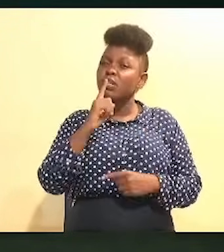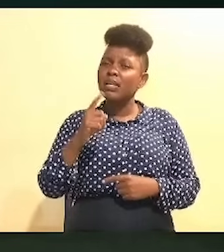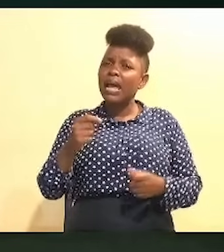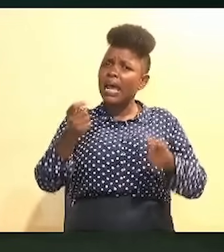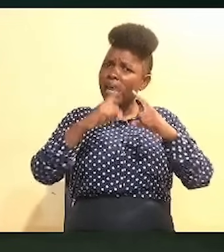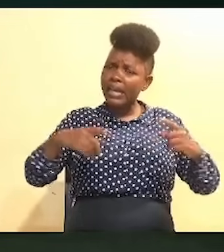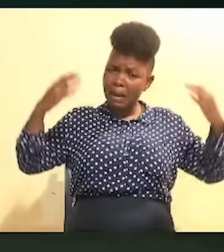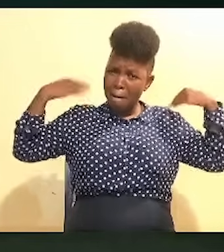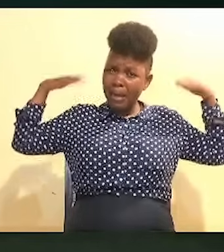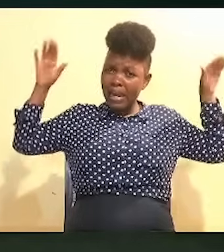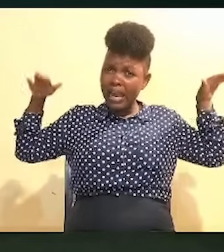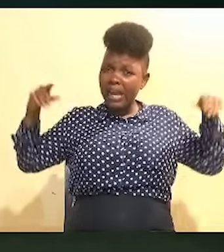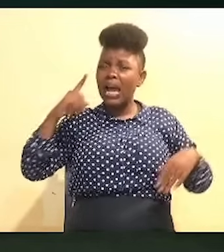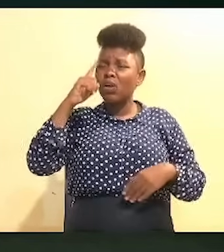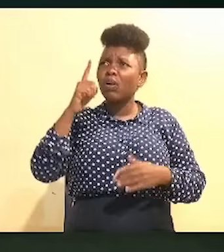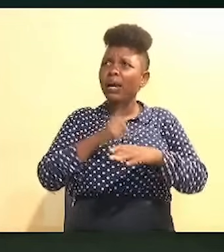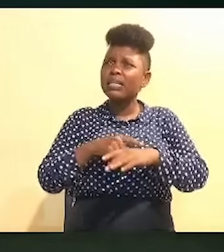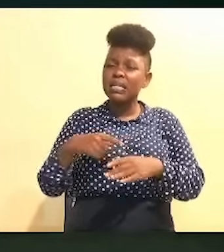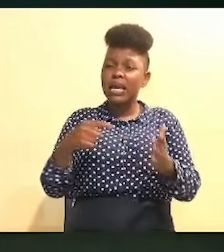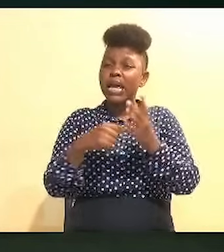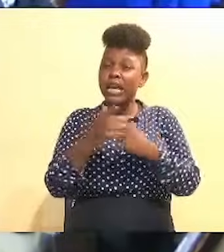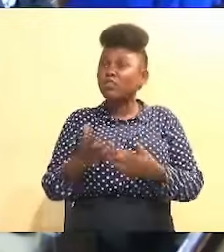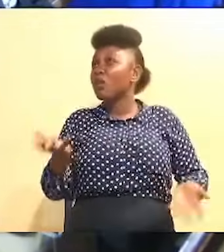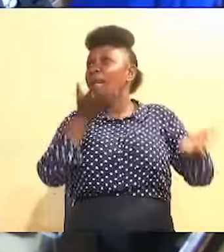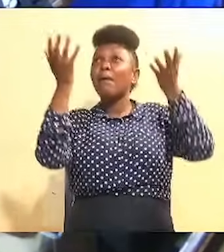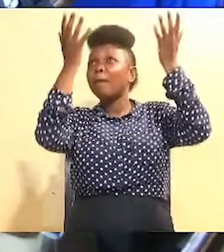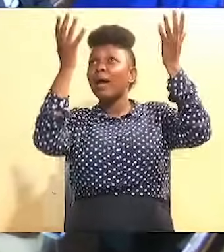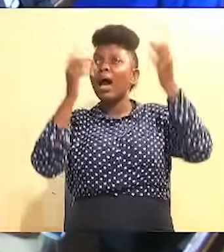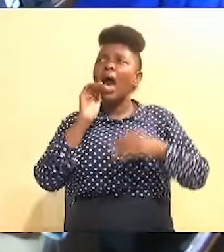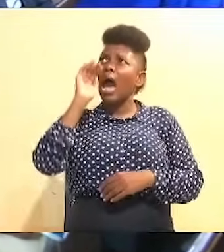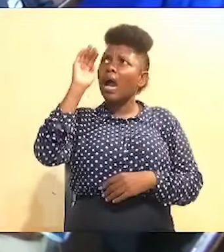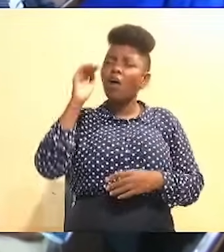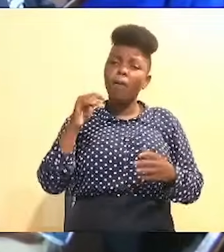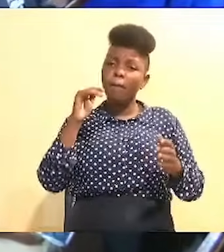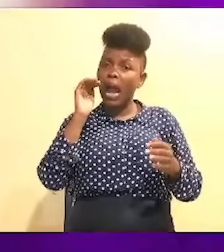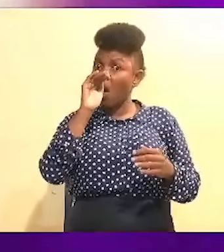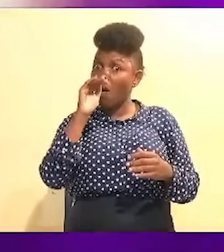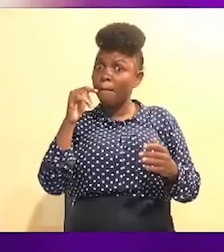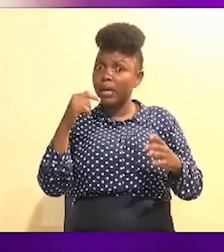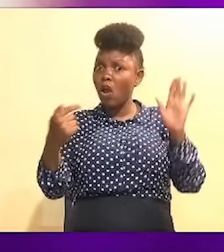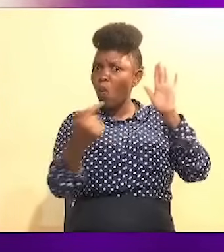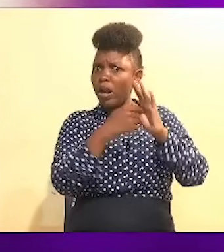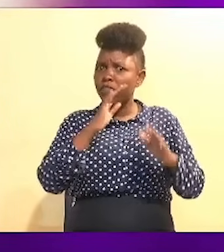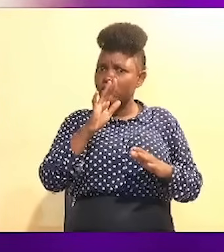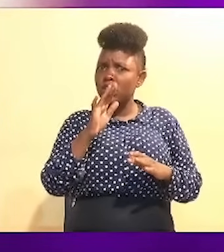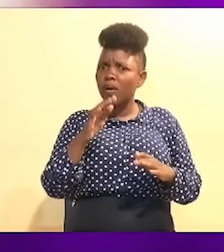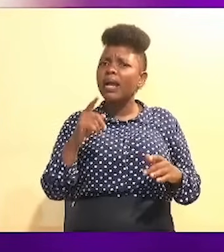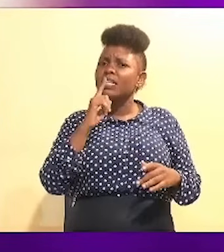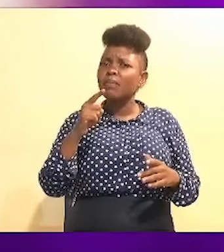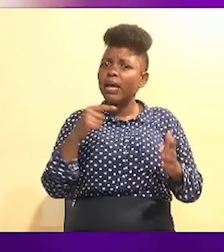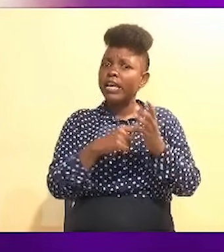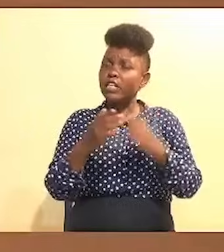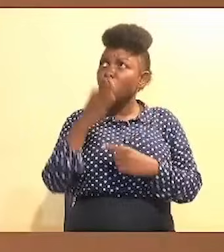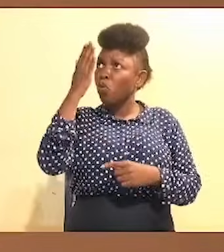kuna malaika aliona wakati Yesu anapaa wakati ule, akawaambia wanafunzi wake, Yesu huyu atakuja vivyo